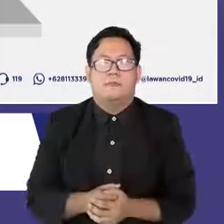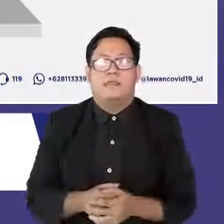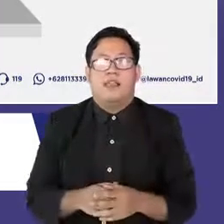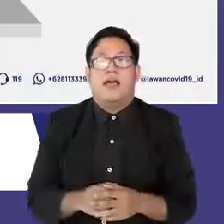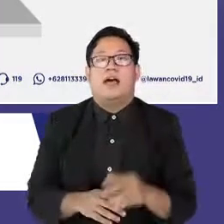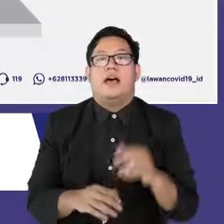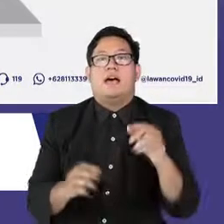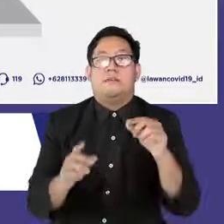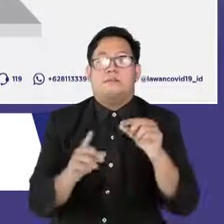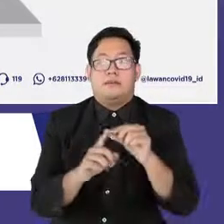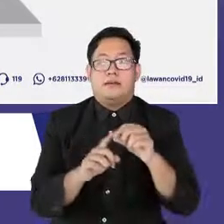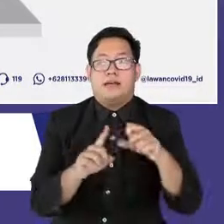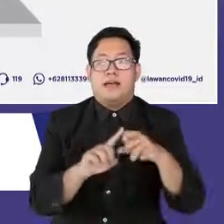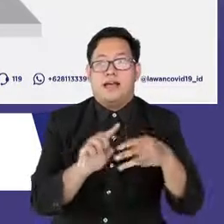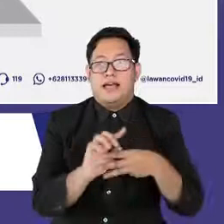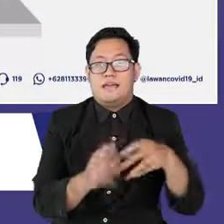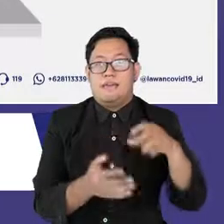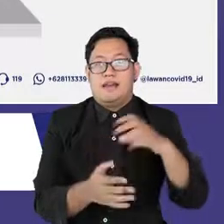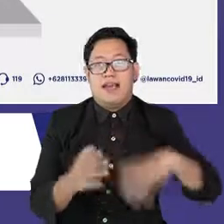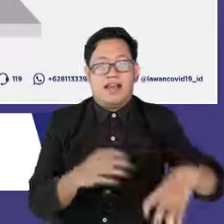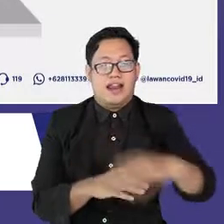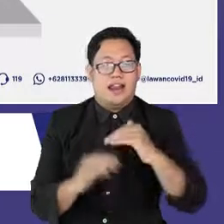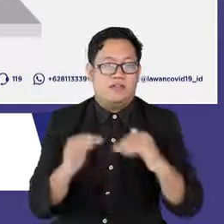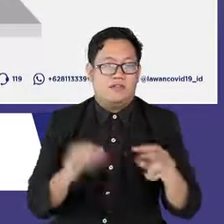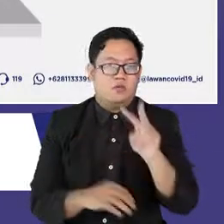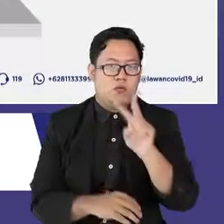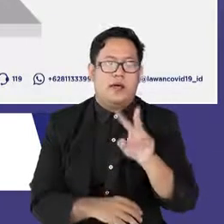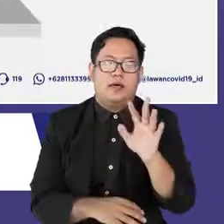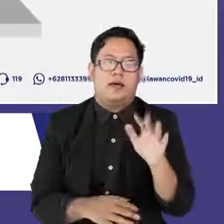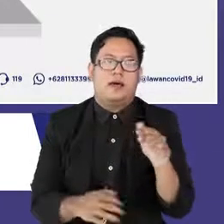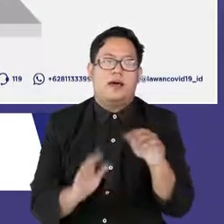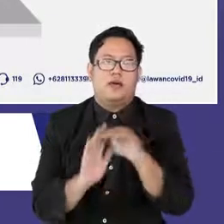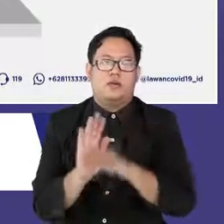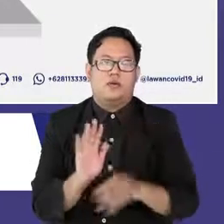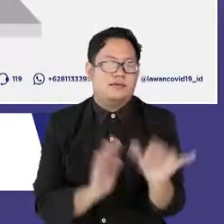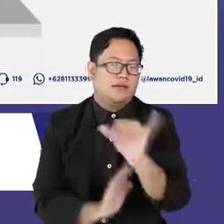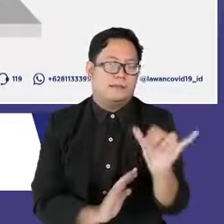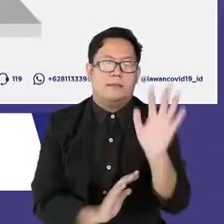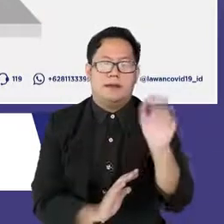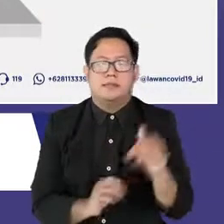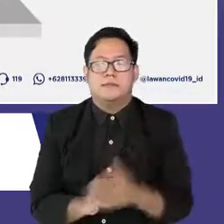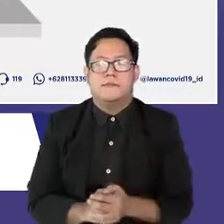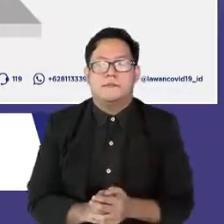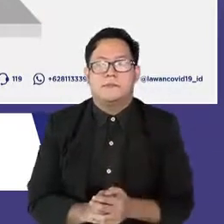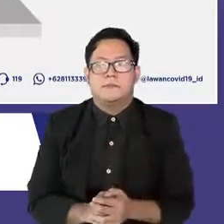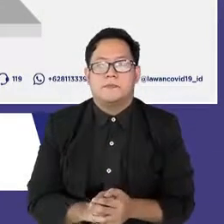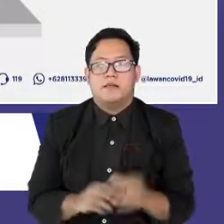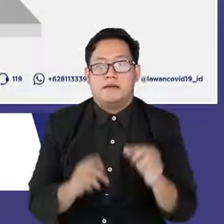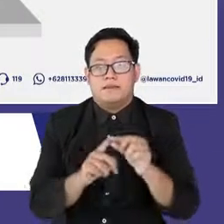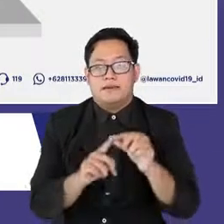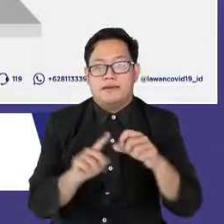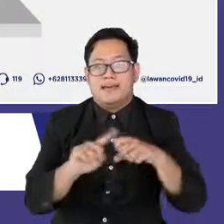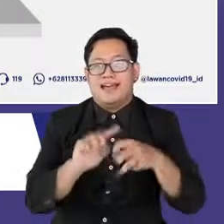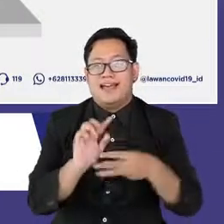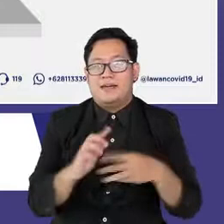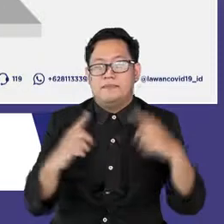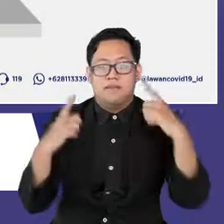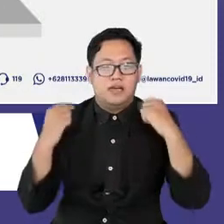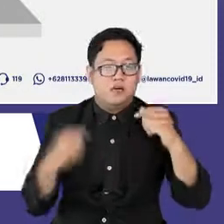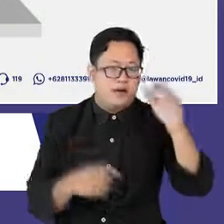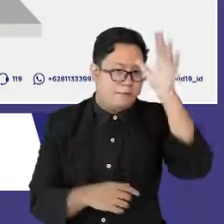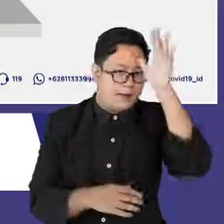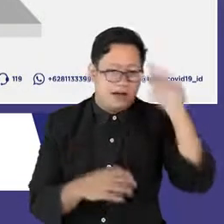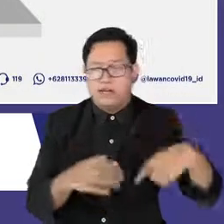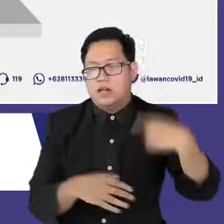di level2 masih tetap sama dengan sebelumnya Sedangkan untuk ppkm di luar jawa-bali pada